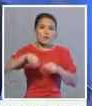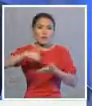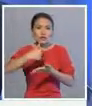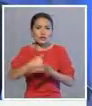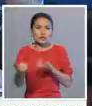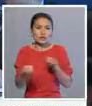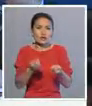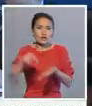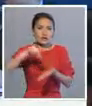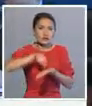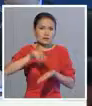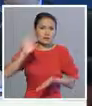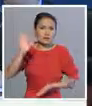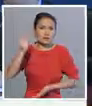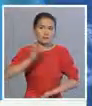жетекшілері